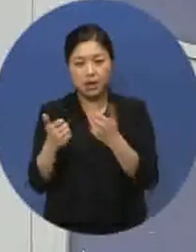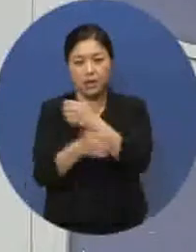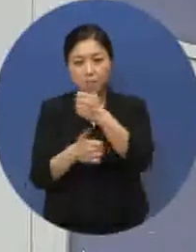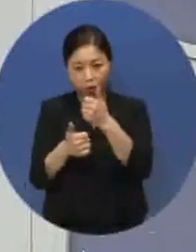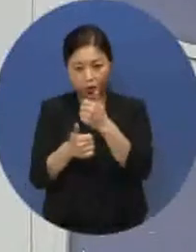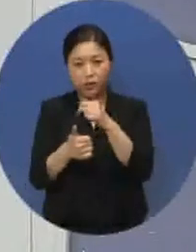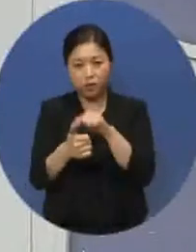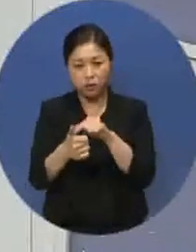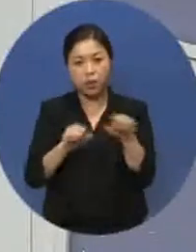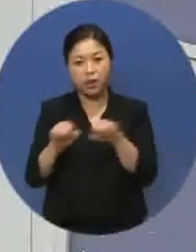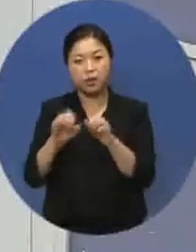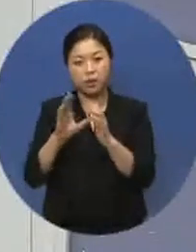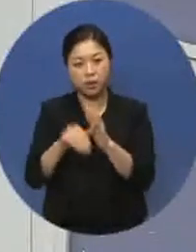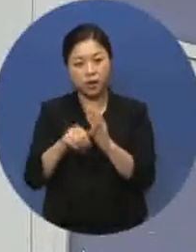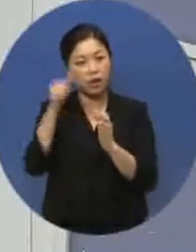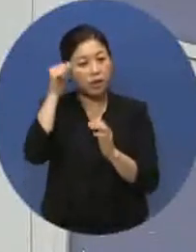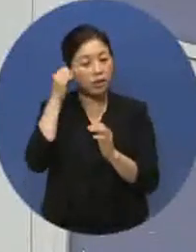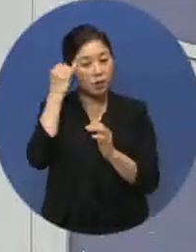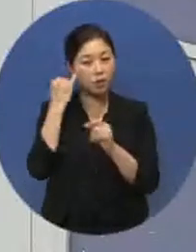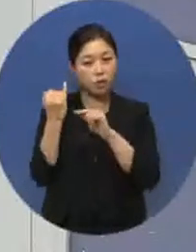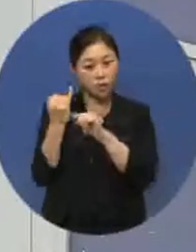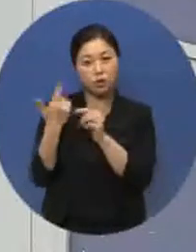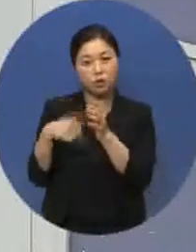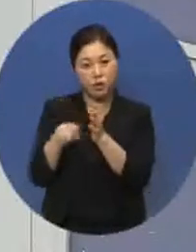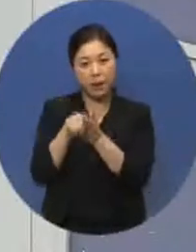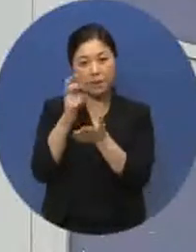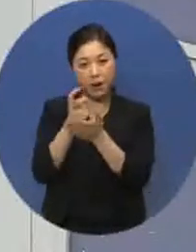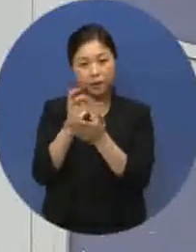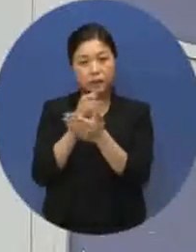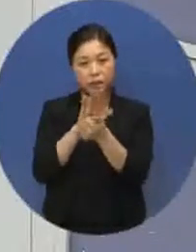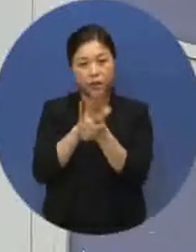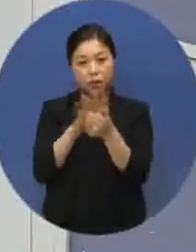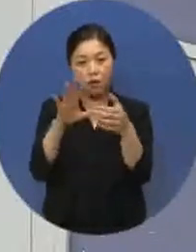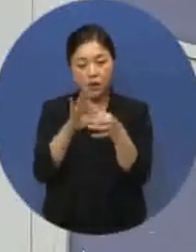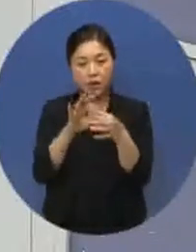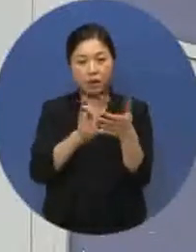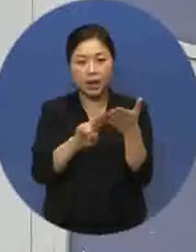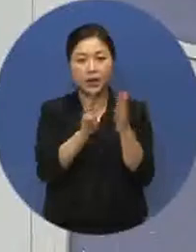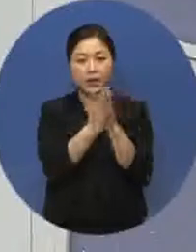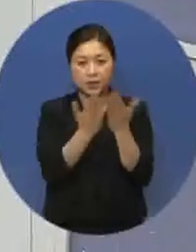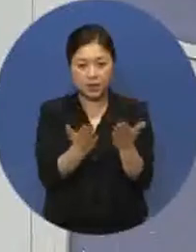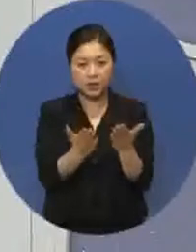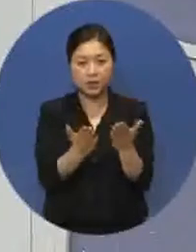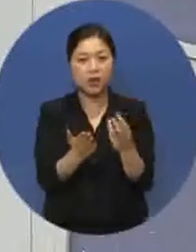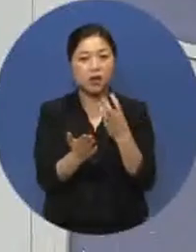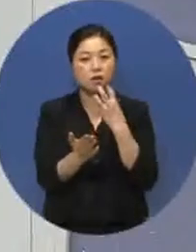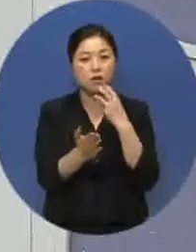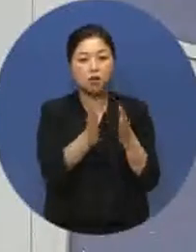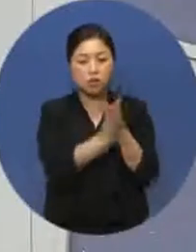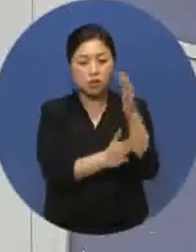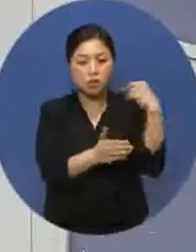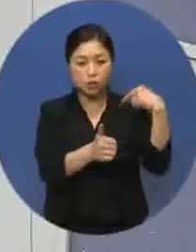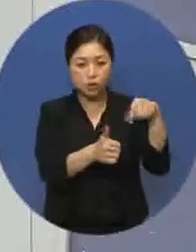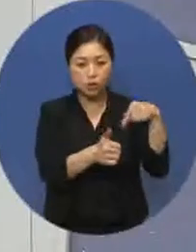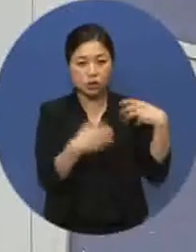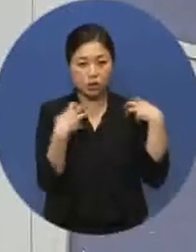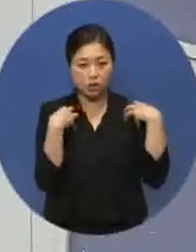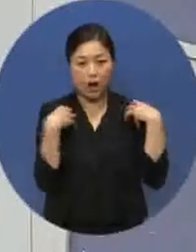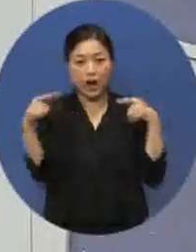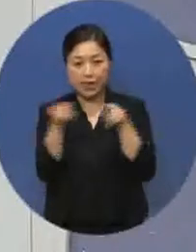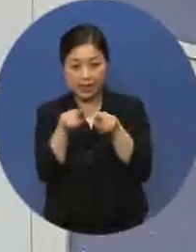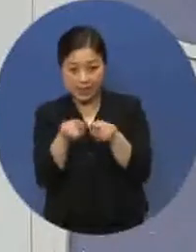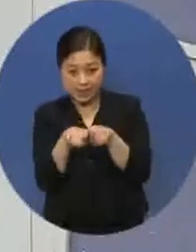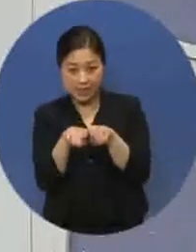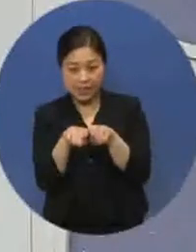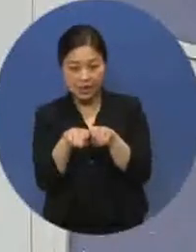청소년을 위한 법률 지원을 그런 만화책을 우리 그 서울시 교육청이랑 같이 저희 대한변호사협회 그 당시